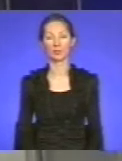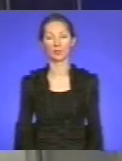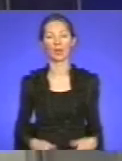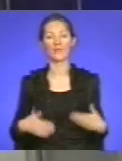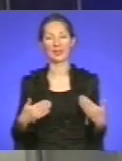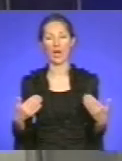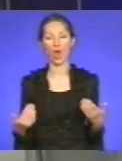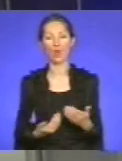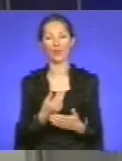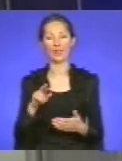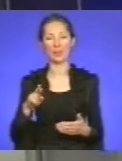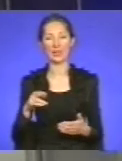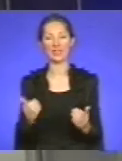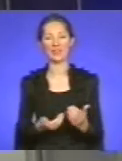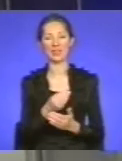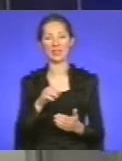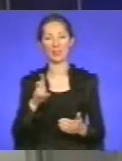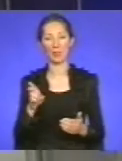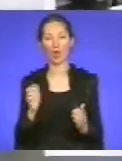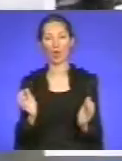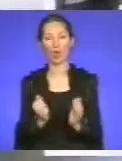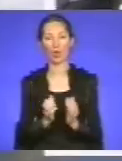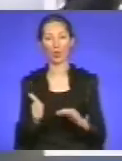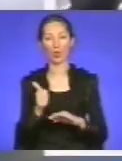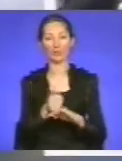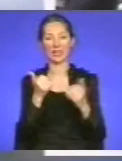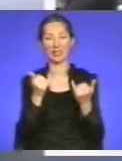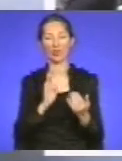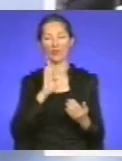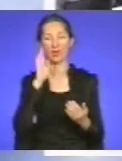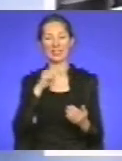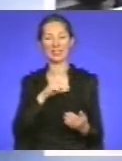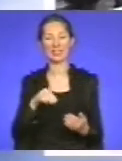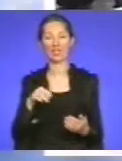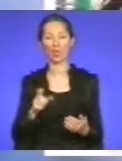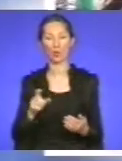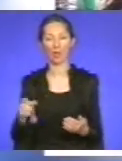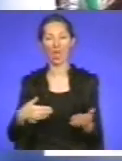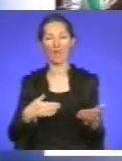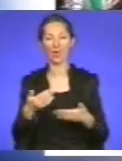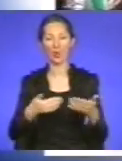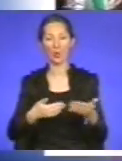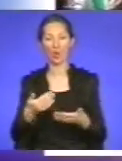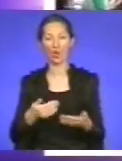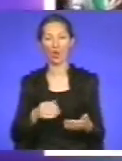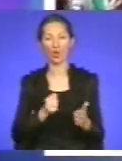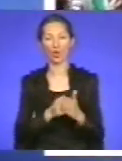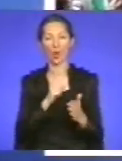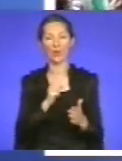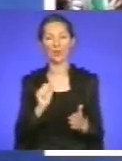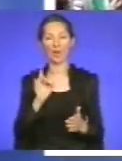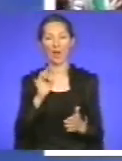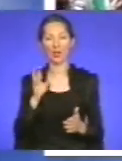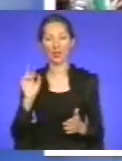Вітаю, новини п'ятниці у вістях ТТБ. Коротко про головне. Сьогодні вранці тисячі прочан вирушили пішою ходою з Тернополя до Зерваниці на Всеукраїнську